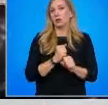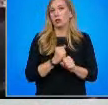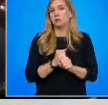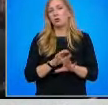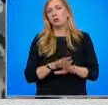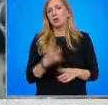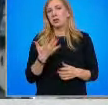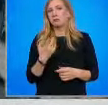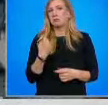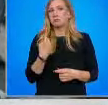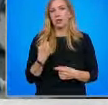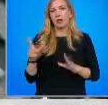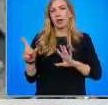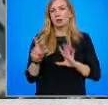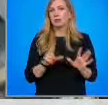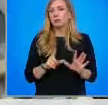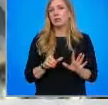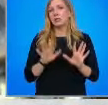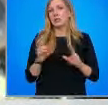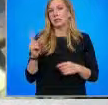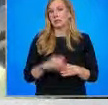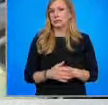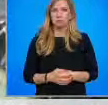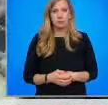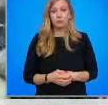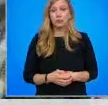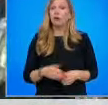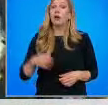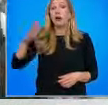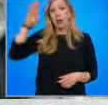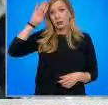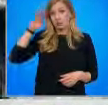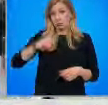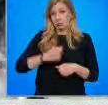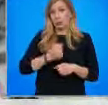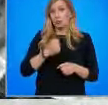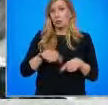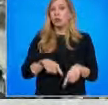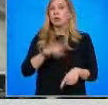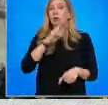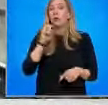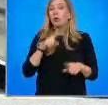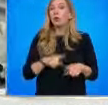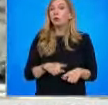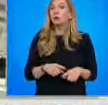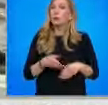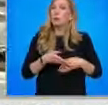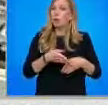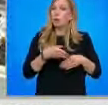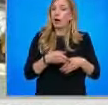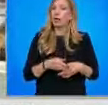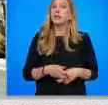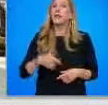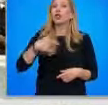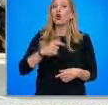дни, не повече. Вътрешният министър съобщи още, че служителите на МВР, които са съдействали на Георги Семерджиев и самосигурявали полицейски чадър